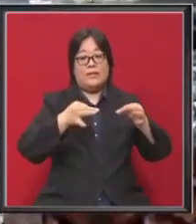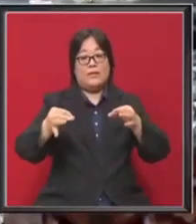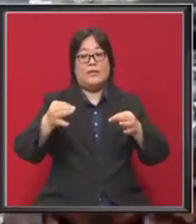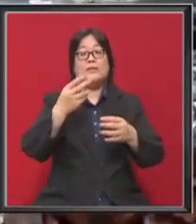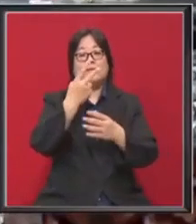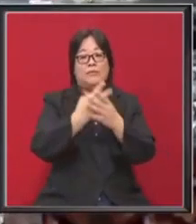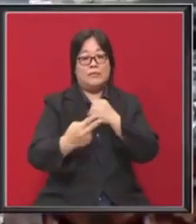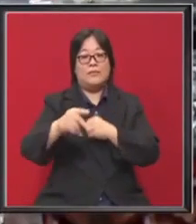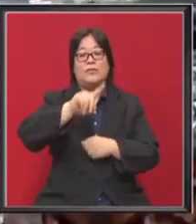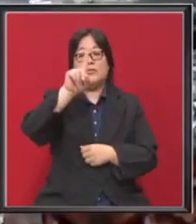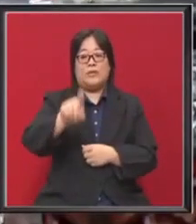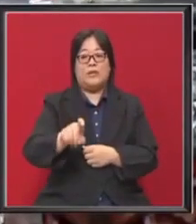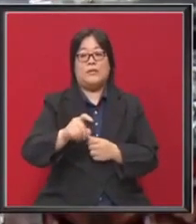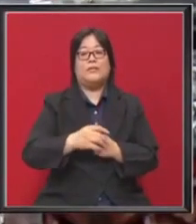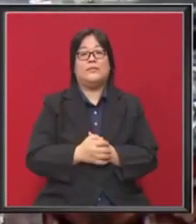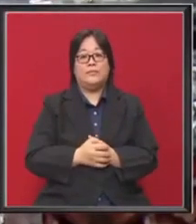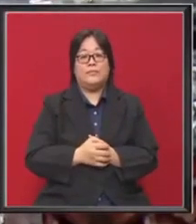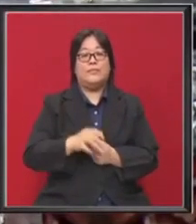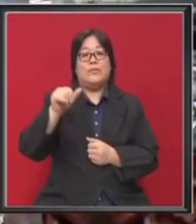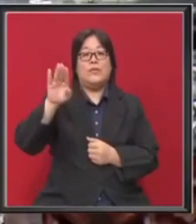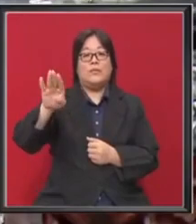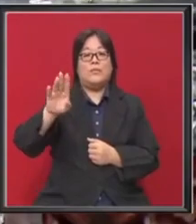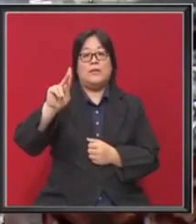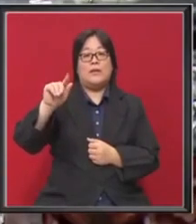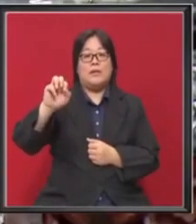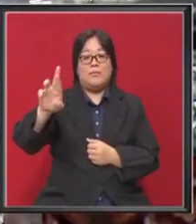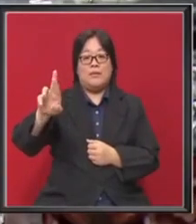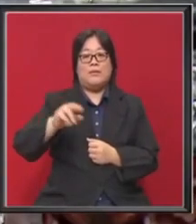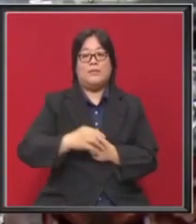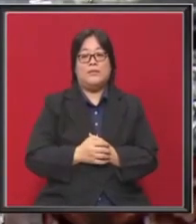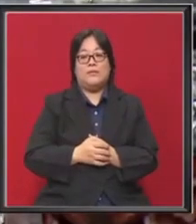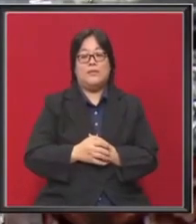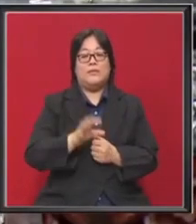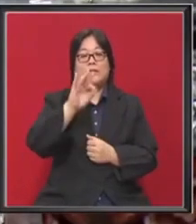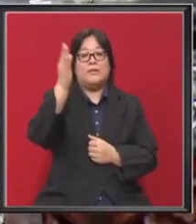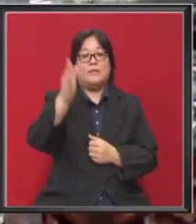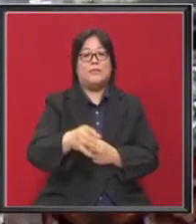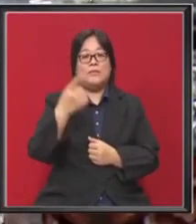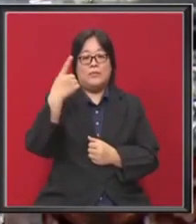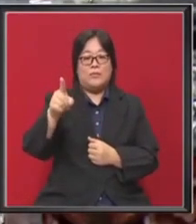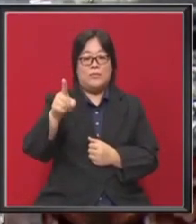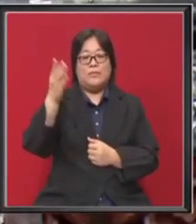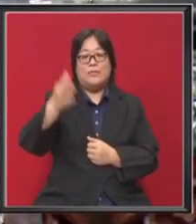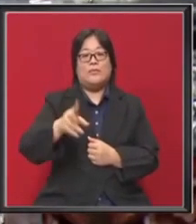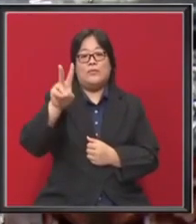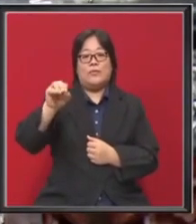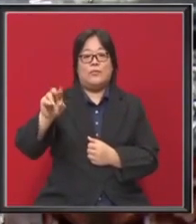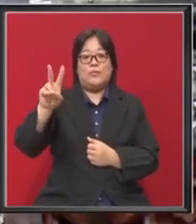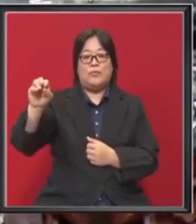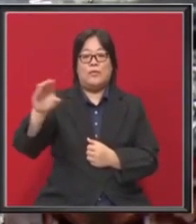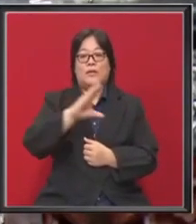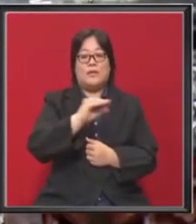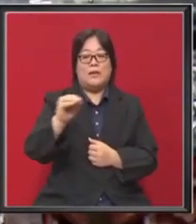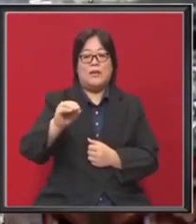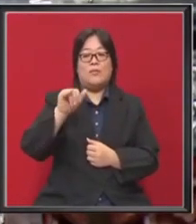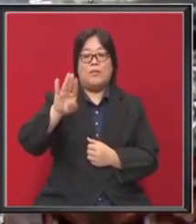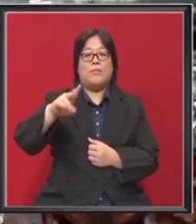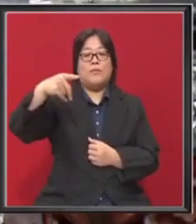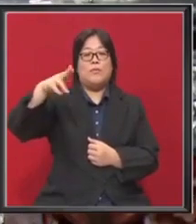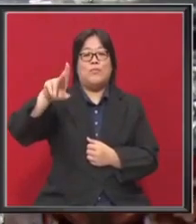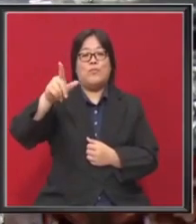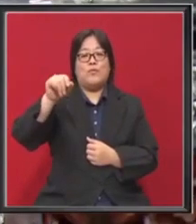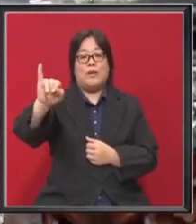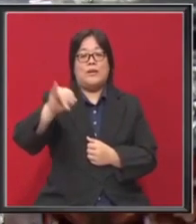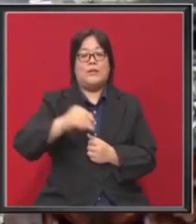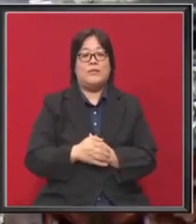bus kali dengan soalan yang dibangkitkan oleh yang Muhammad Kampar Vespa Nov 2006 juga yang Muhammad